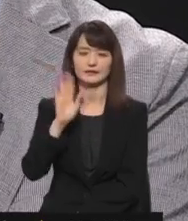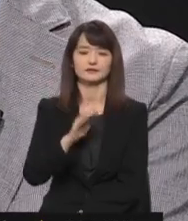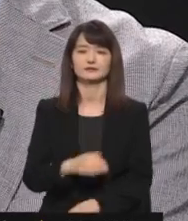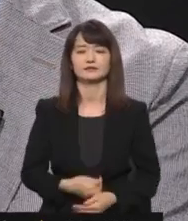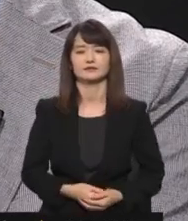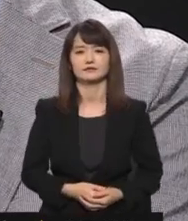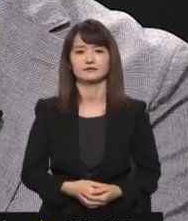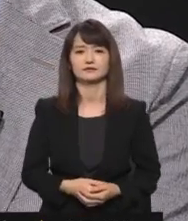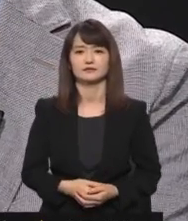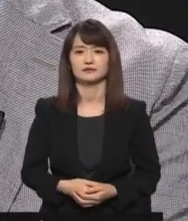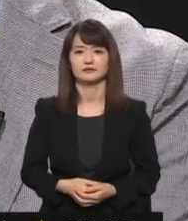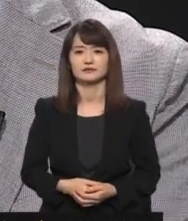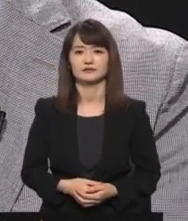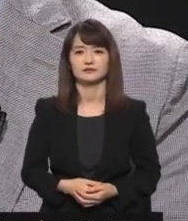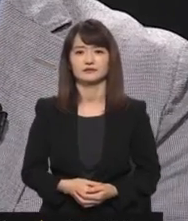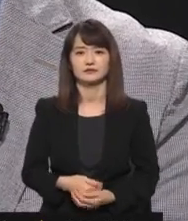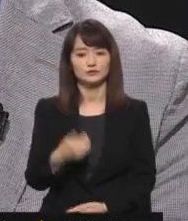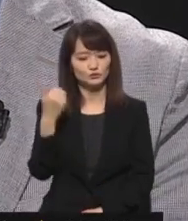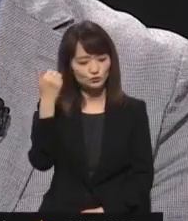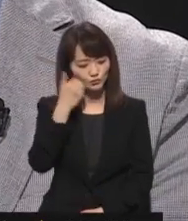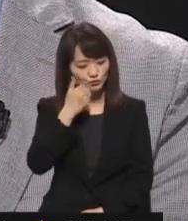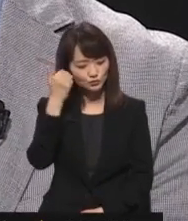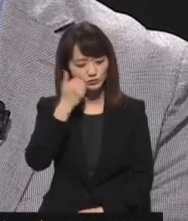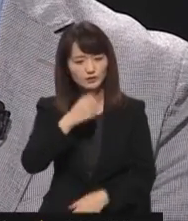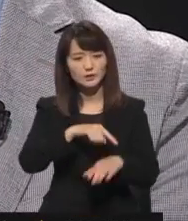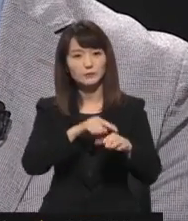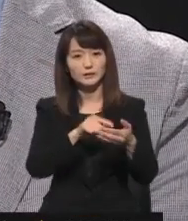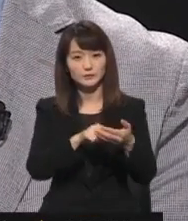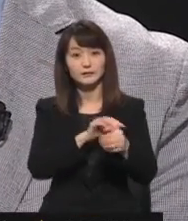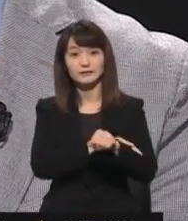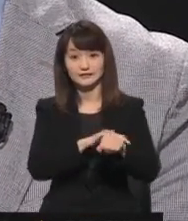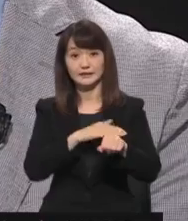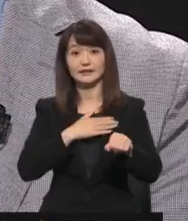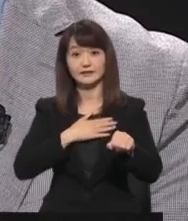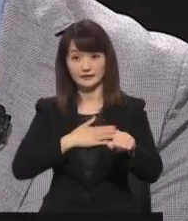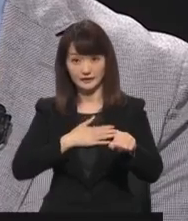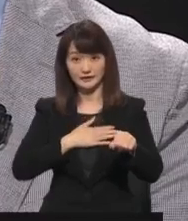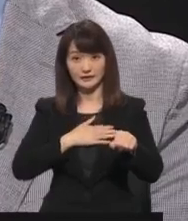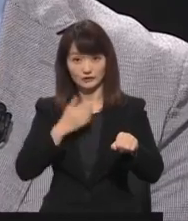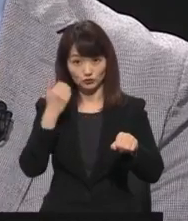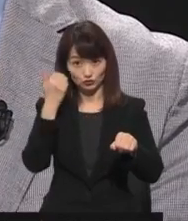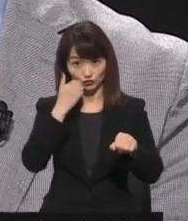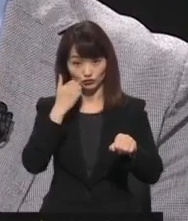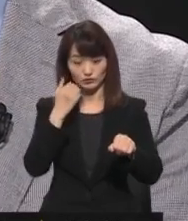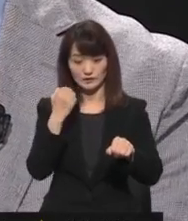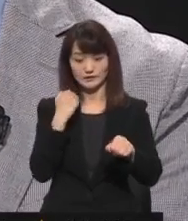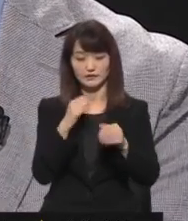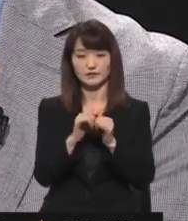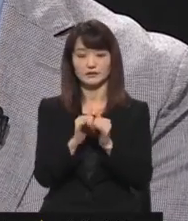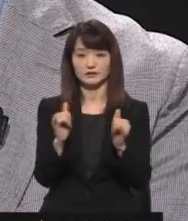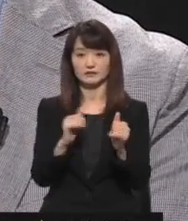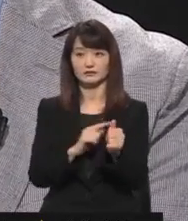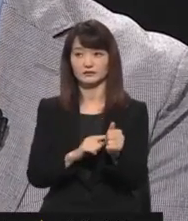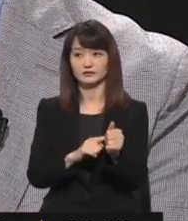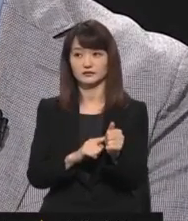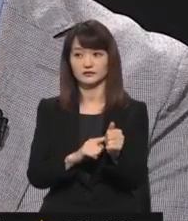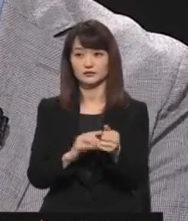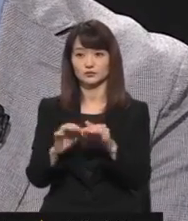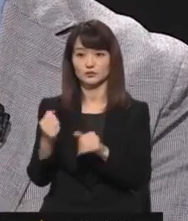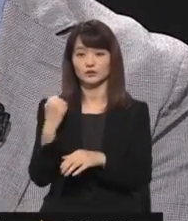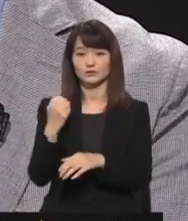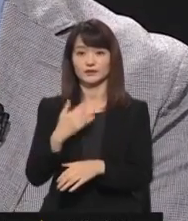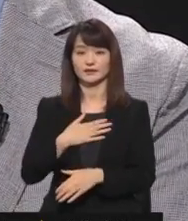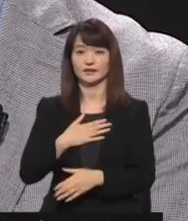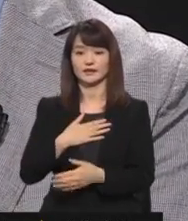그래서 그 누군가의 의중을 잘 알고 있는 그 누군가 실력자가 그 당도 내 맘대로 할 수 있고